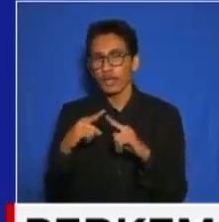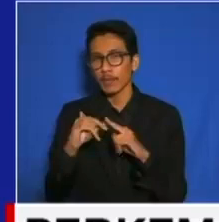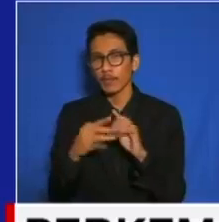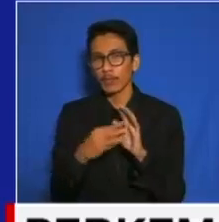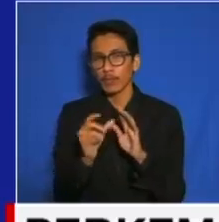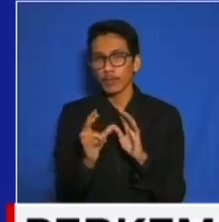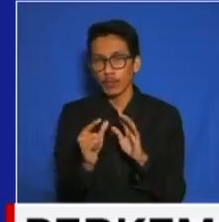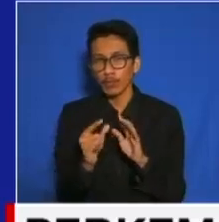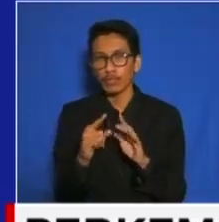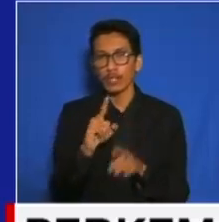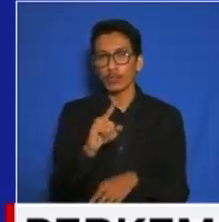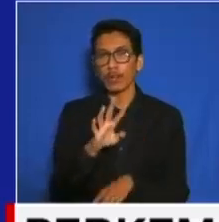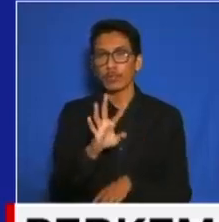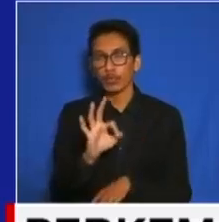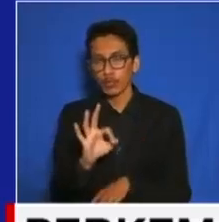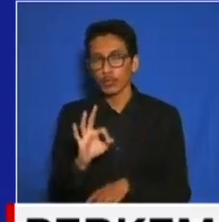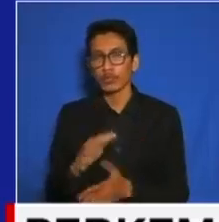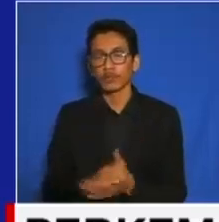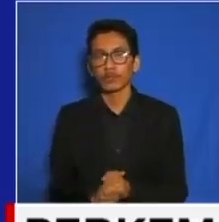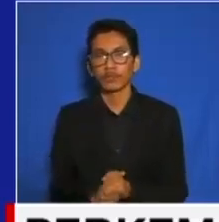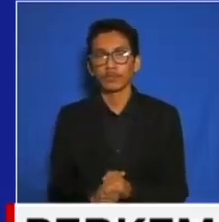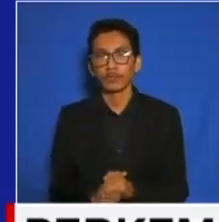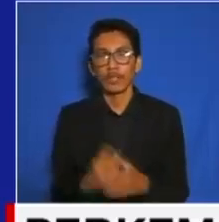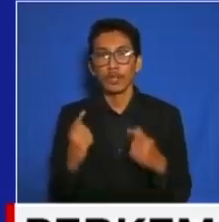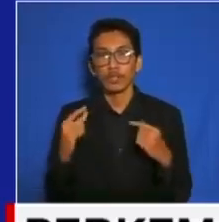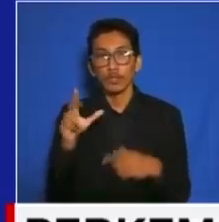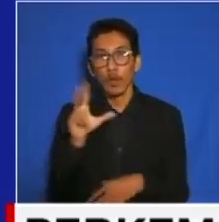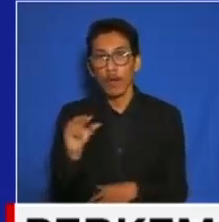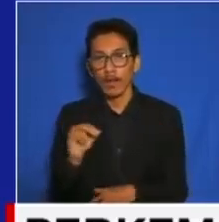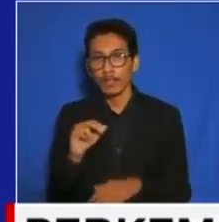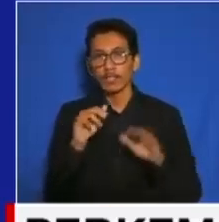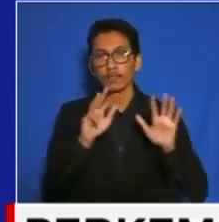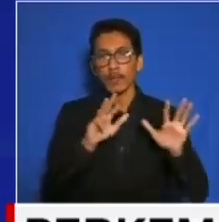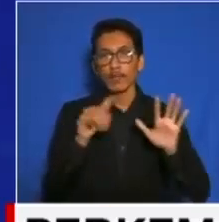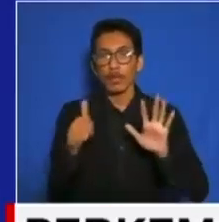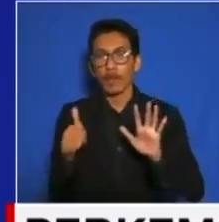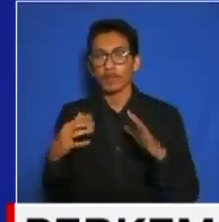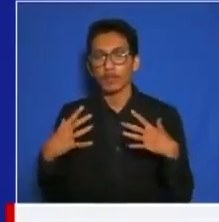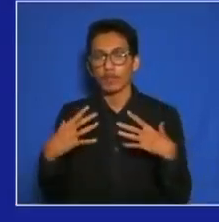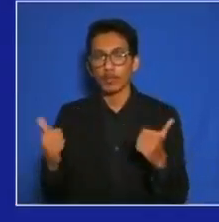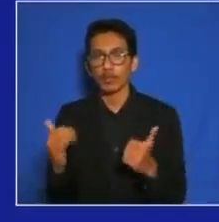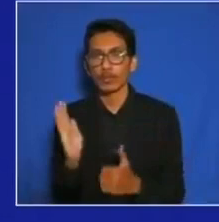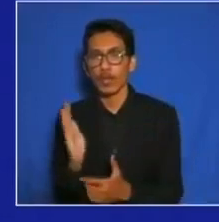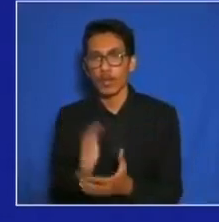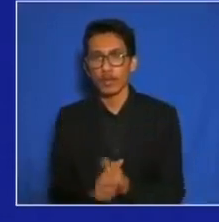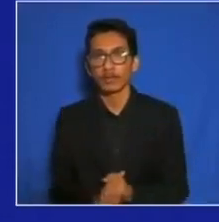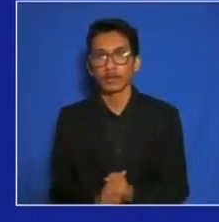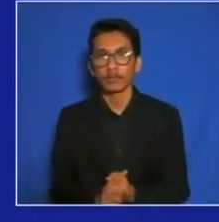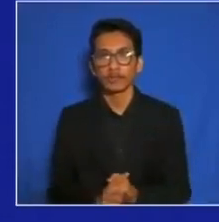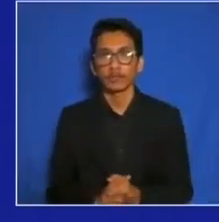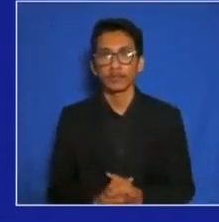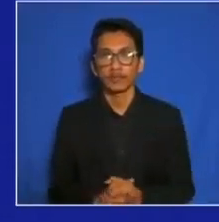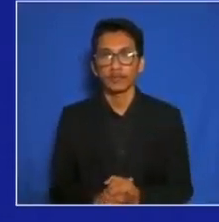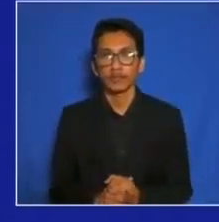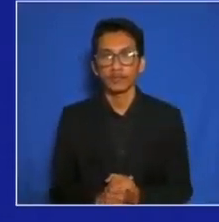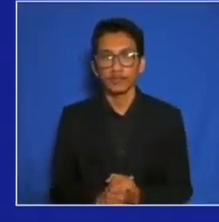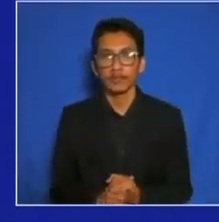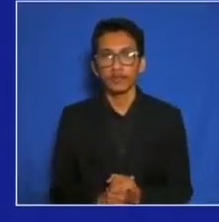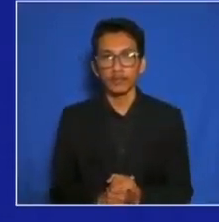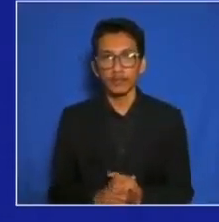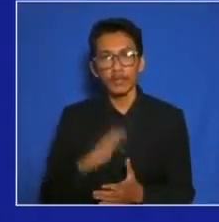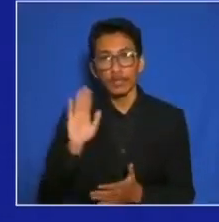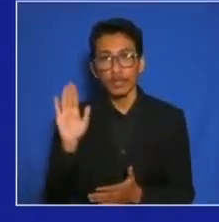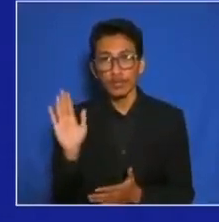kemudian Sulawesi Selatan 106, Jawa Barat 96, Jawa Tengah 88. Dan dari